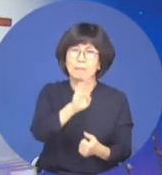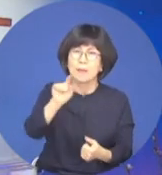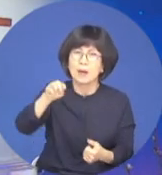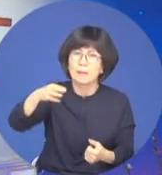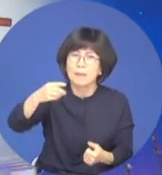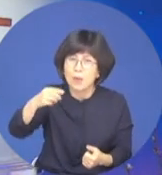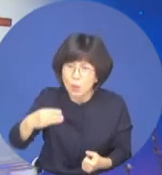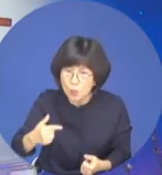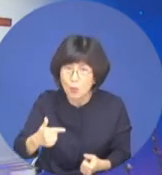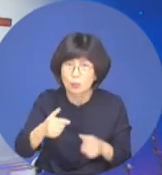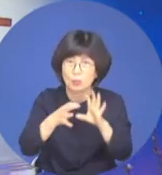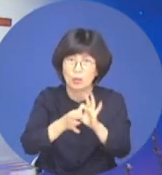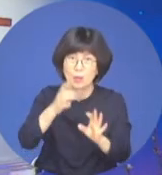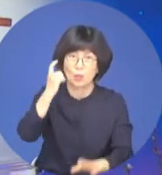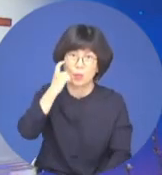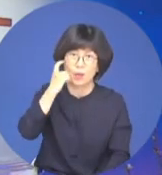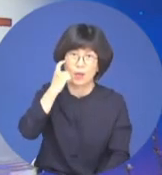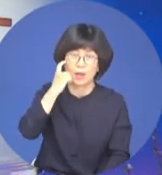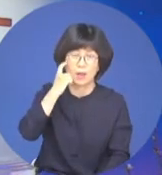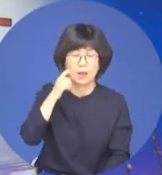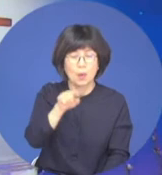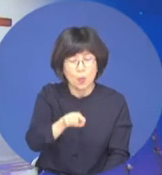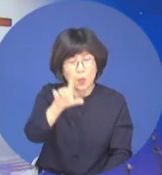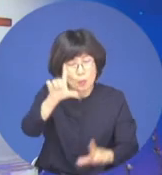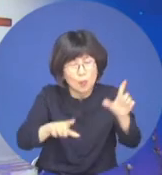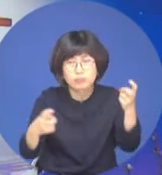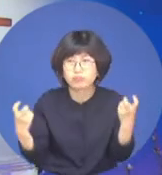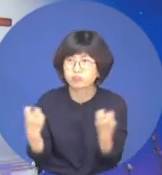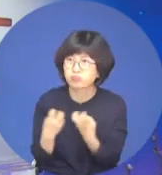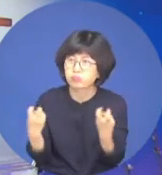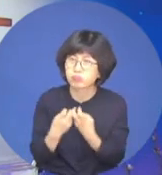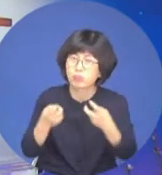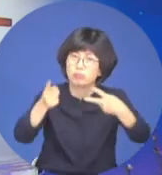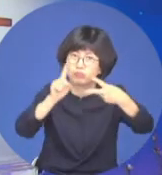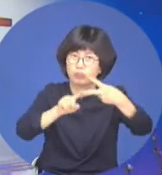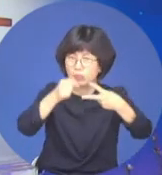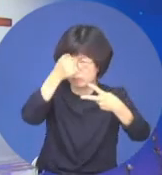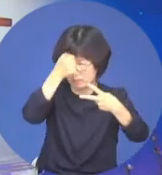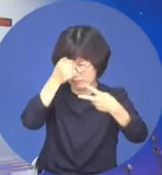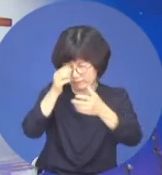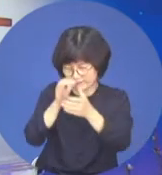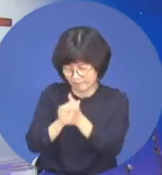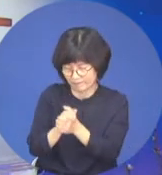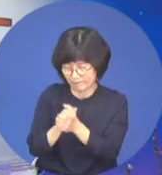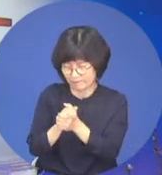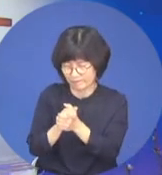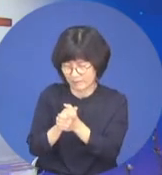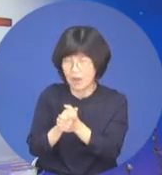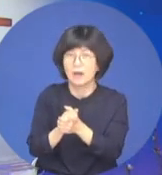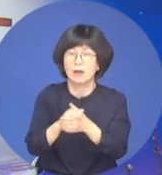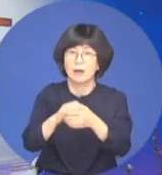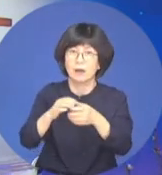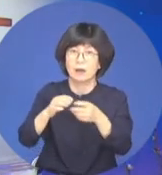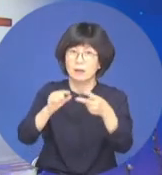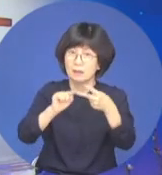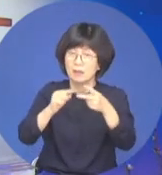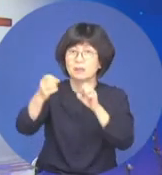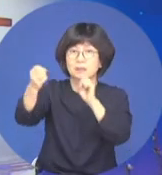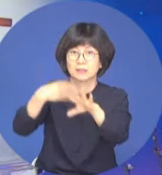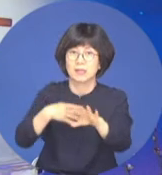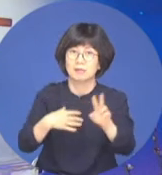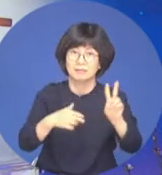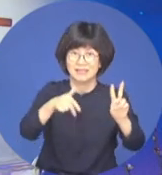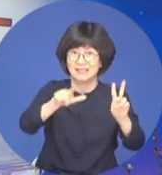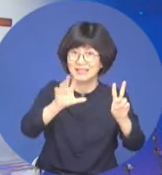말입니까? 이게 도대체 어찌 된 일입니까? 하고 또 두 번째 기도를 드리거든요. 여기에 대한 응답이 2장입니다.